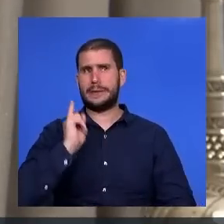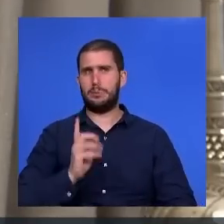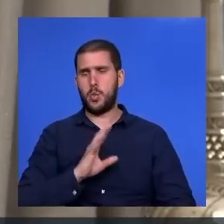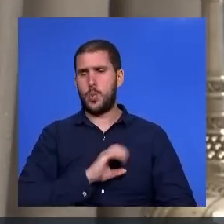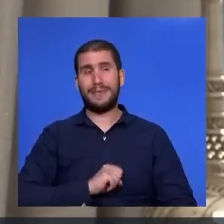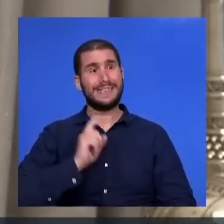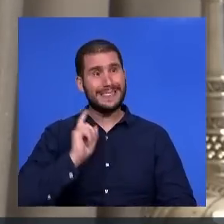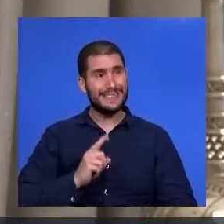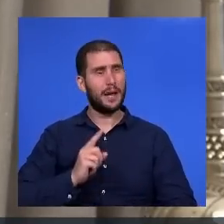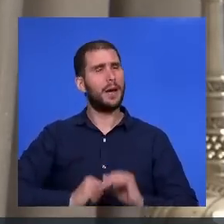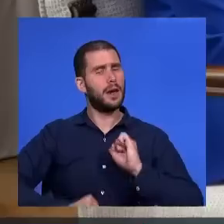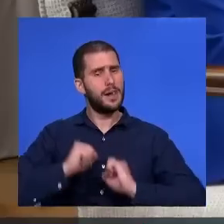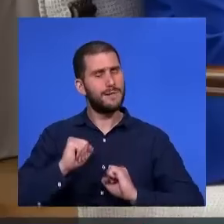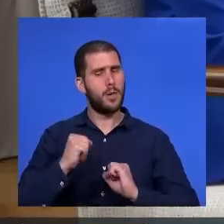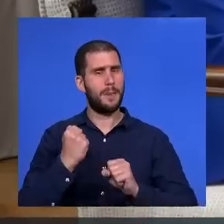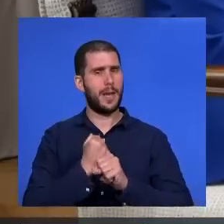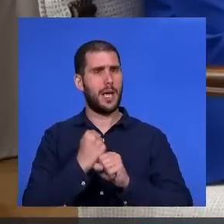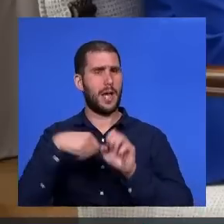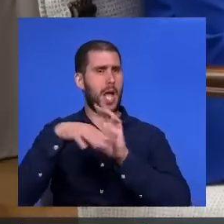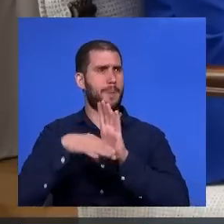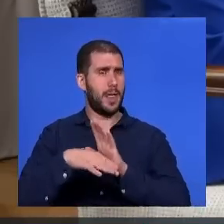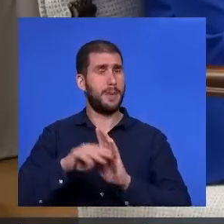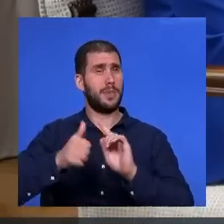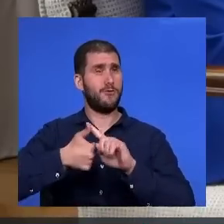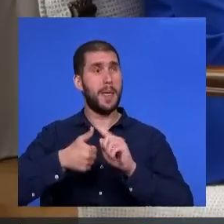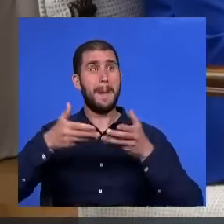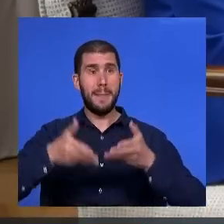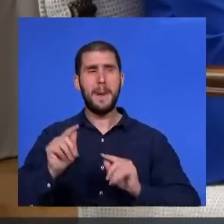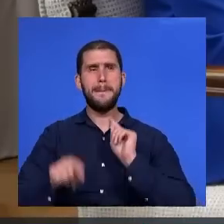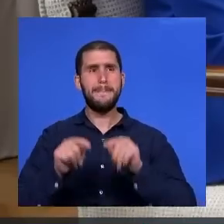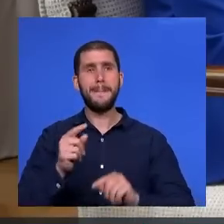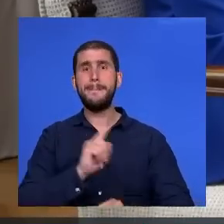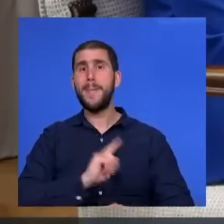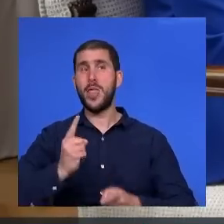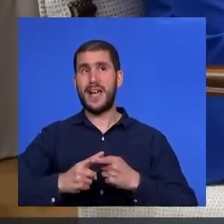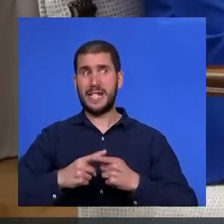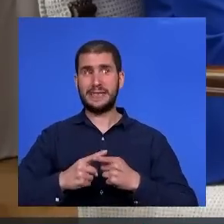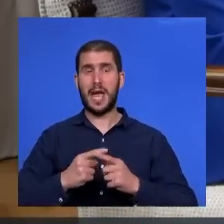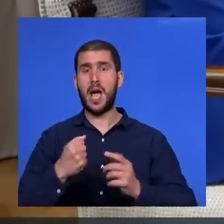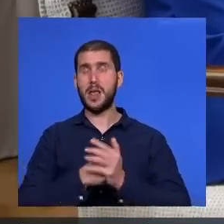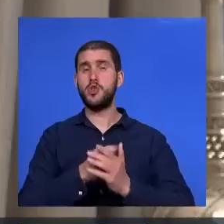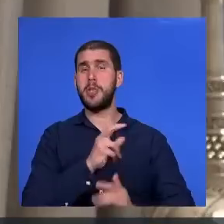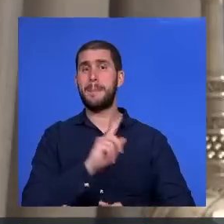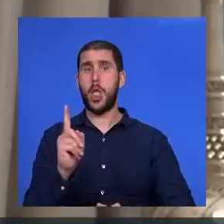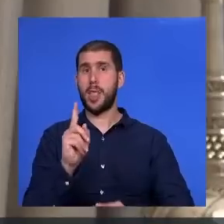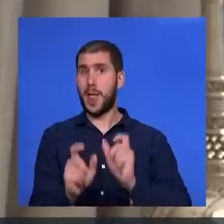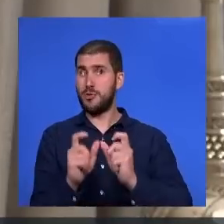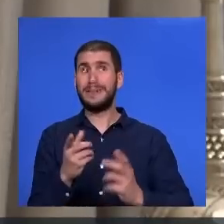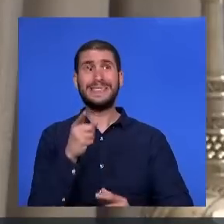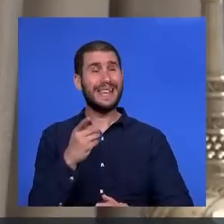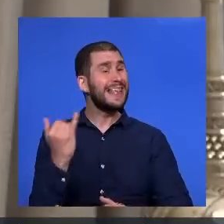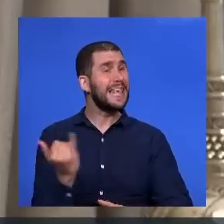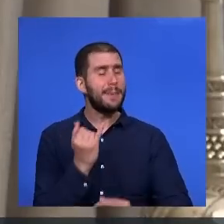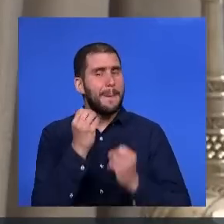שצריך לפעול בכמה כללים. קודם כל, בבתי העלמין מגיעים בין 1.5 מיליון ל-2 מיליון בני אדם. זה תמיד